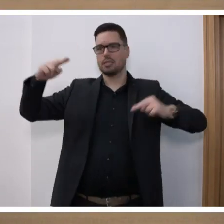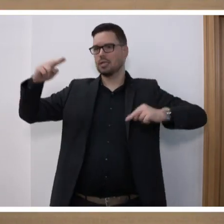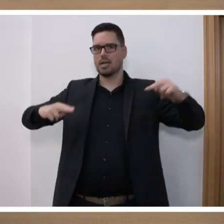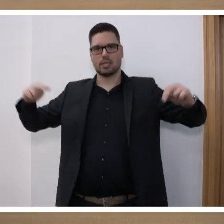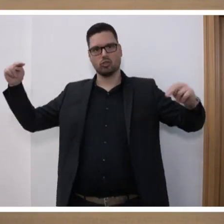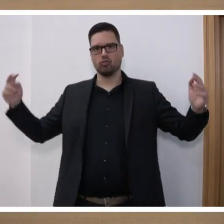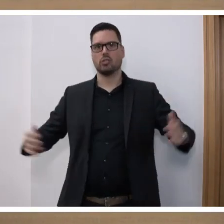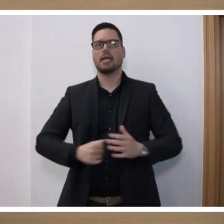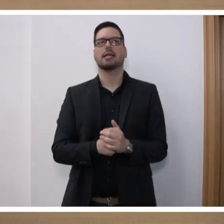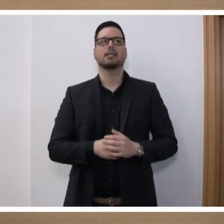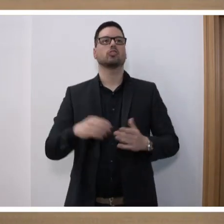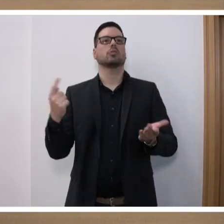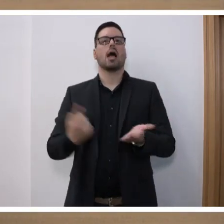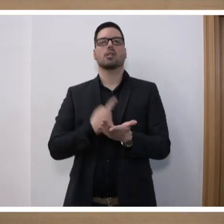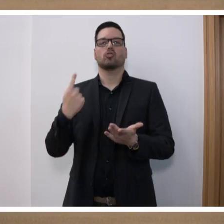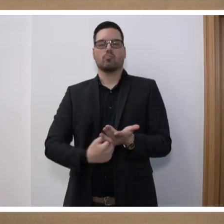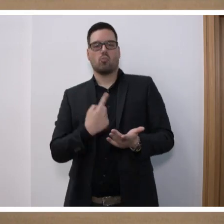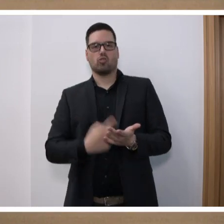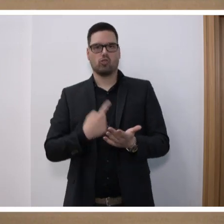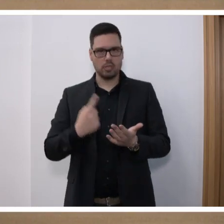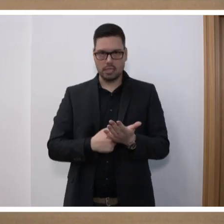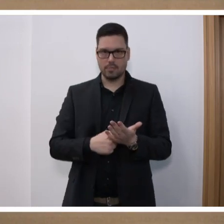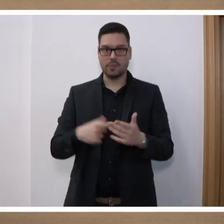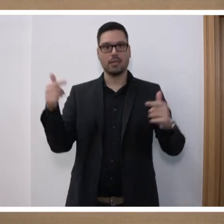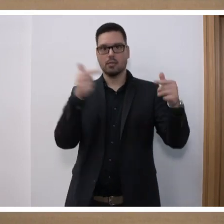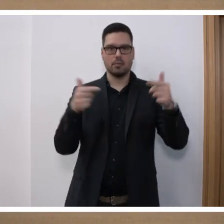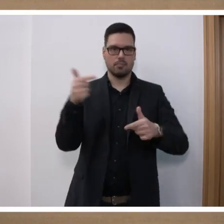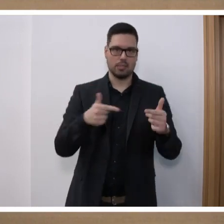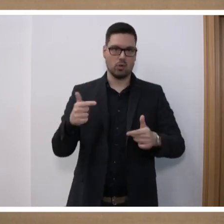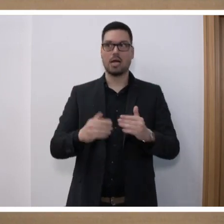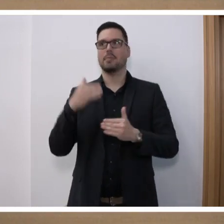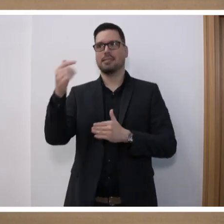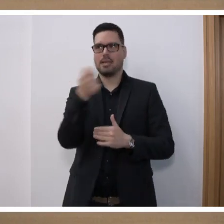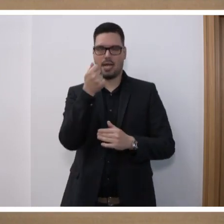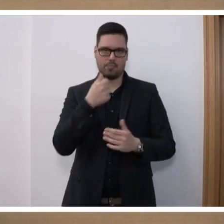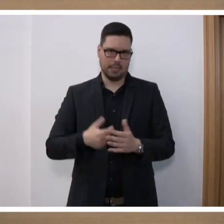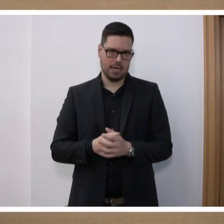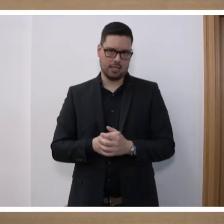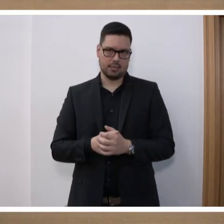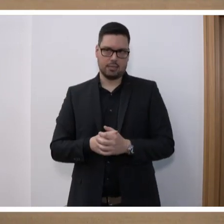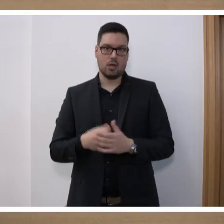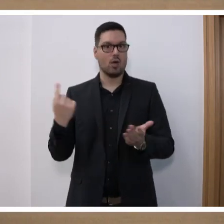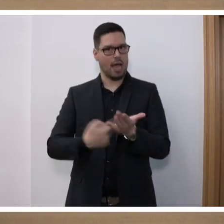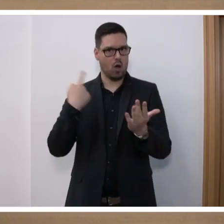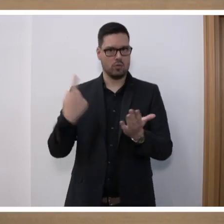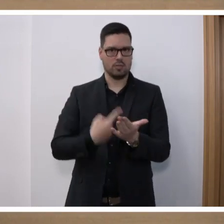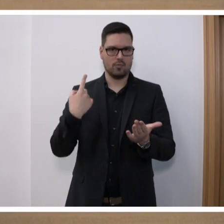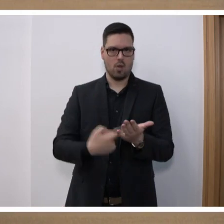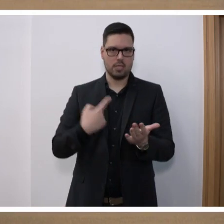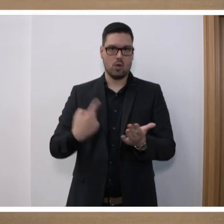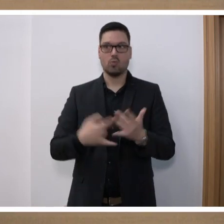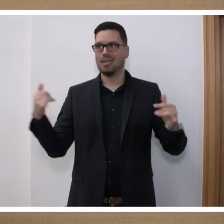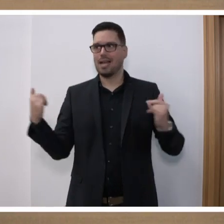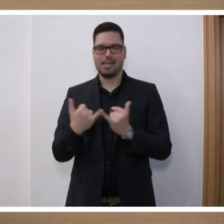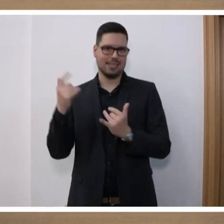eben auch die Ansprüche an eine Betreuung am Nachmittag sind, beziehungsweise auch, welche Herausforderungen sich Eltern